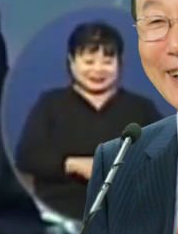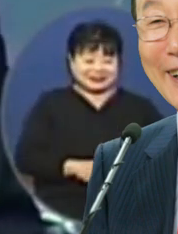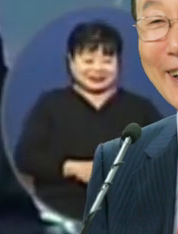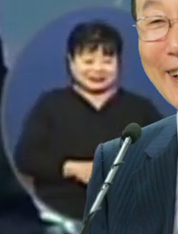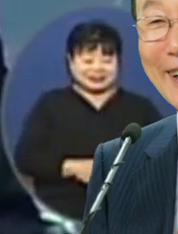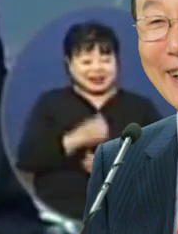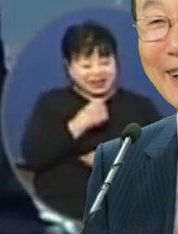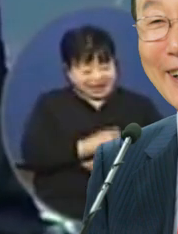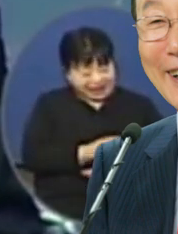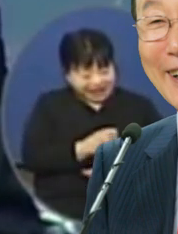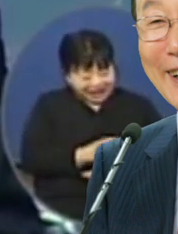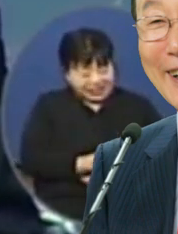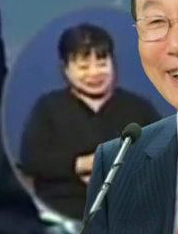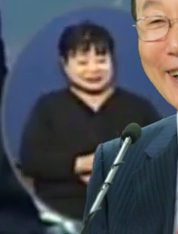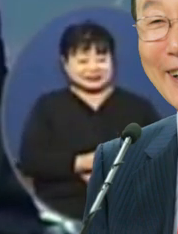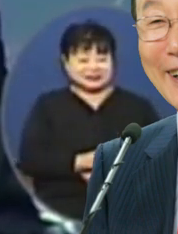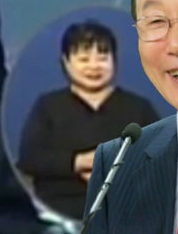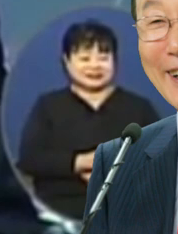하라고